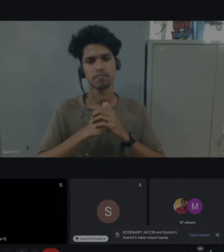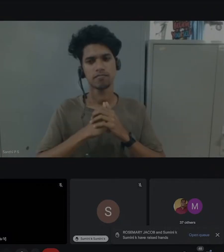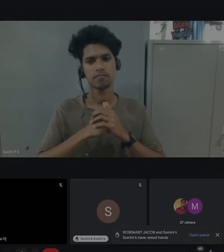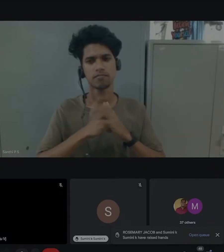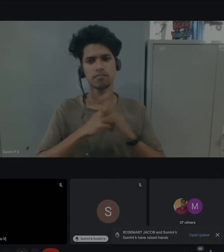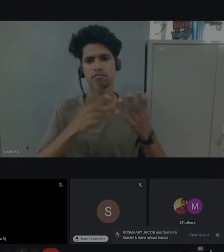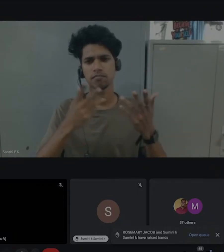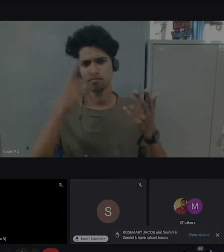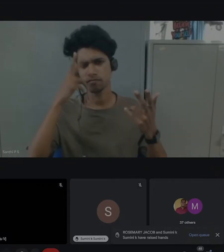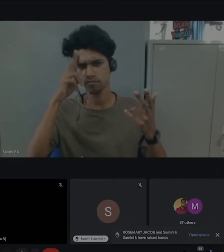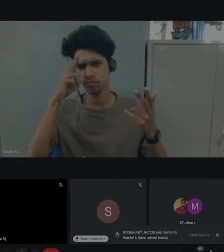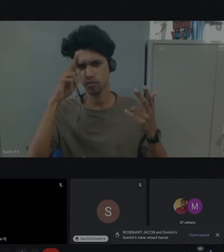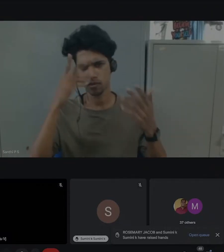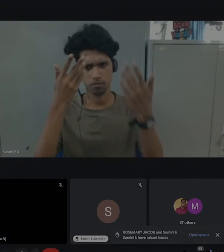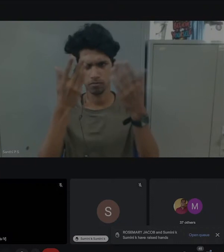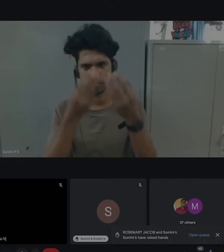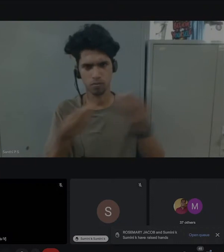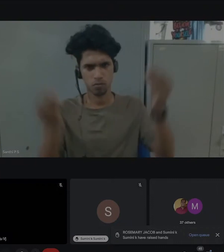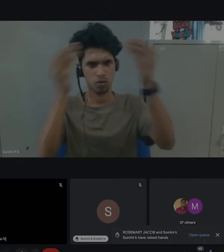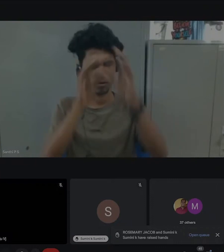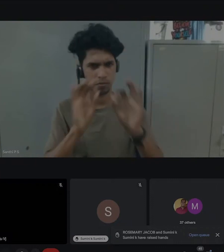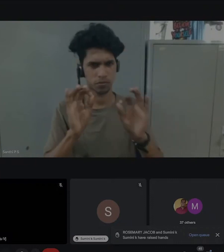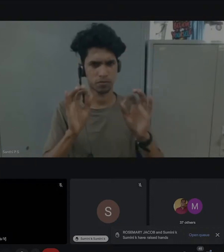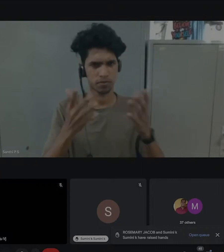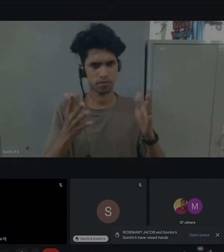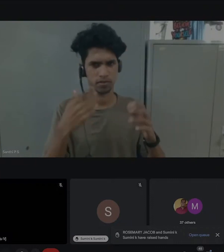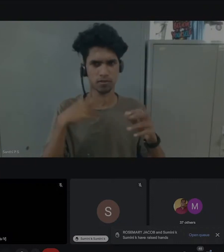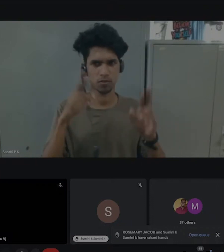മറ്റു ചോദ്യങ്ങളില്ല എന്ന് വിചാരിക്കുന്നു. എല്ലാ ക്വസ്റ്റ്യൻസും